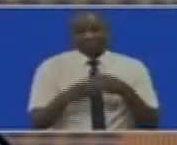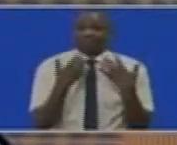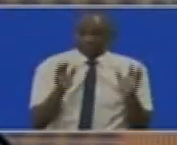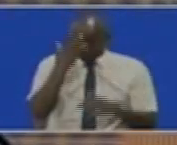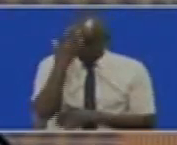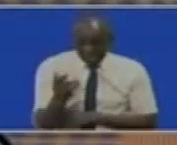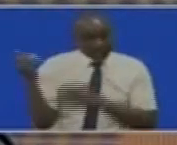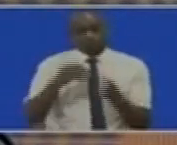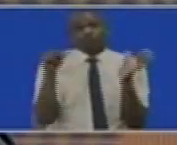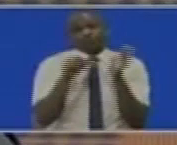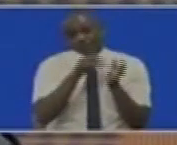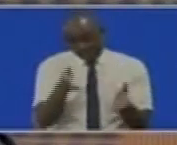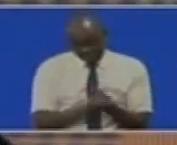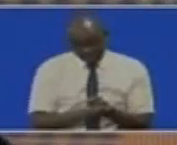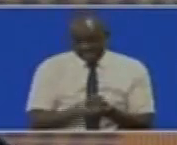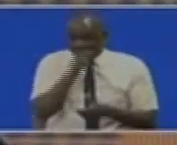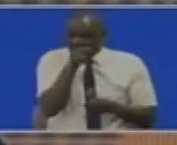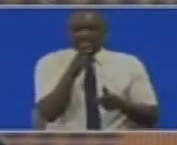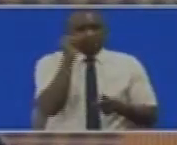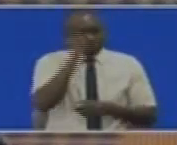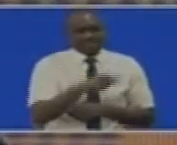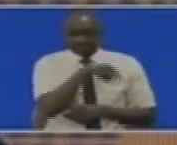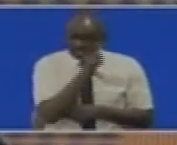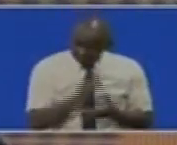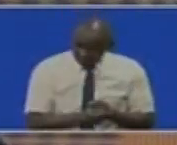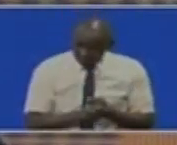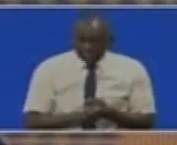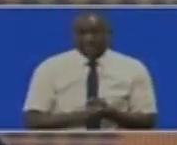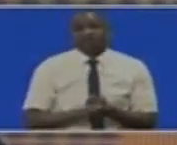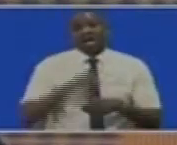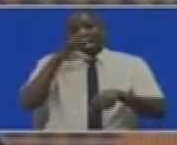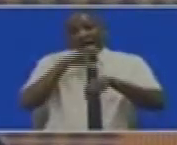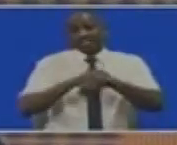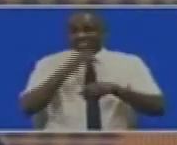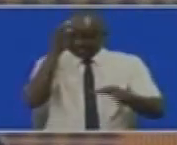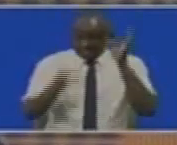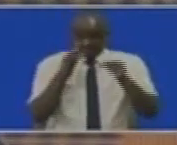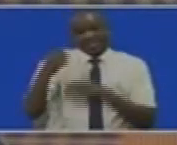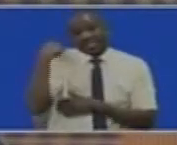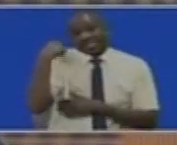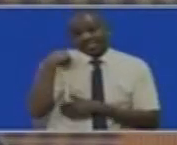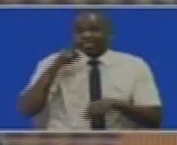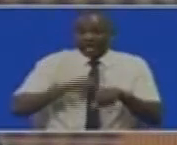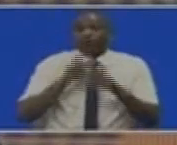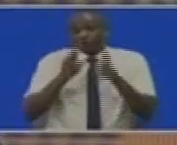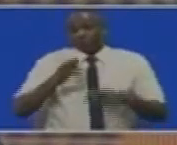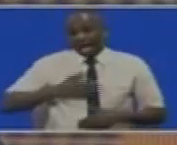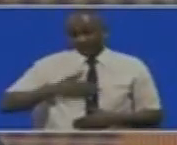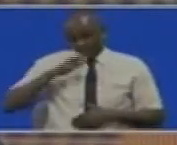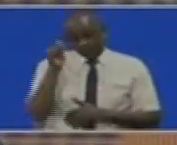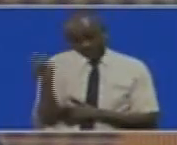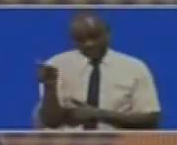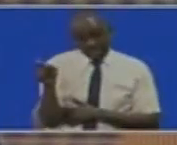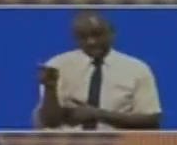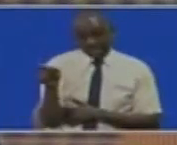kwa kuzua vurugu. Mbunge Peter Lijualikali alipokea hukumu hiyo hapo jana, kama anavyoripoti mwanahabari Hassan